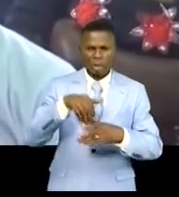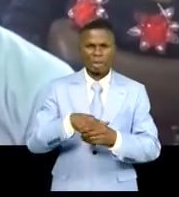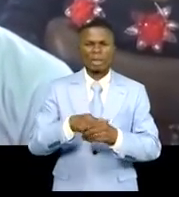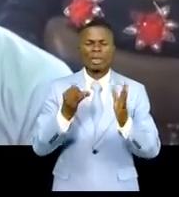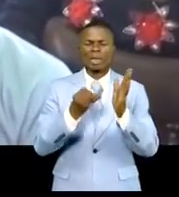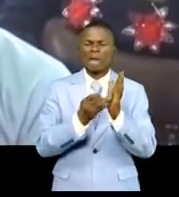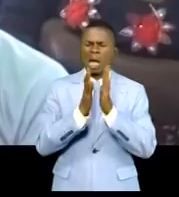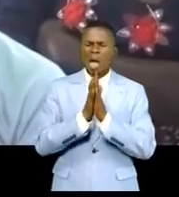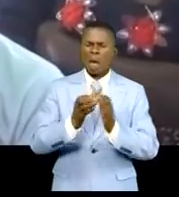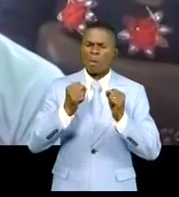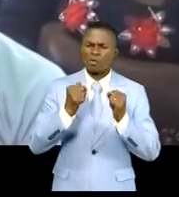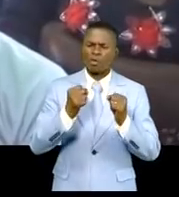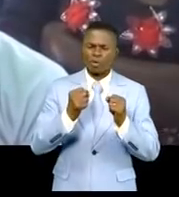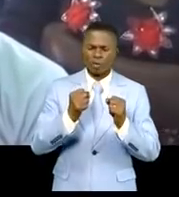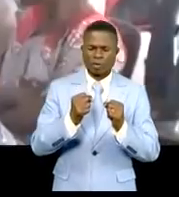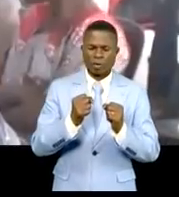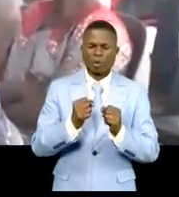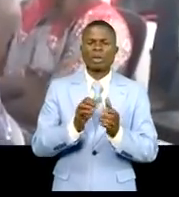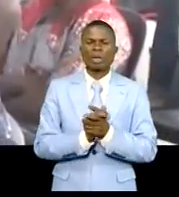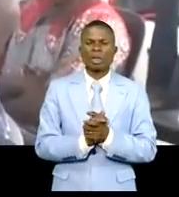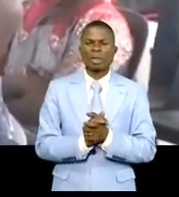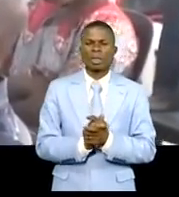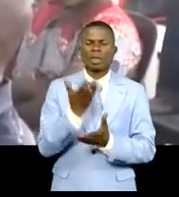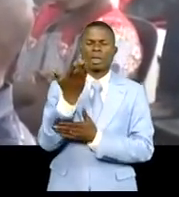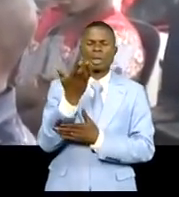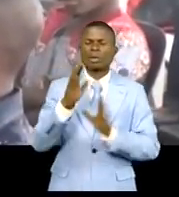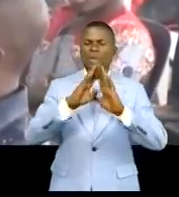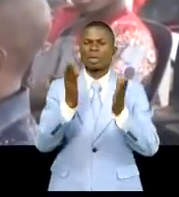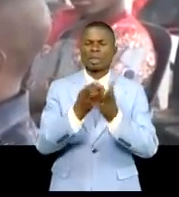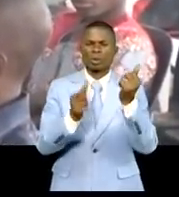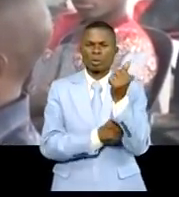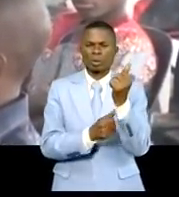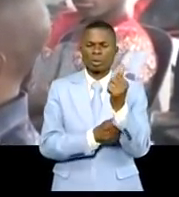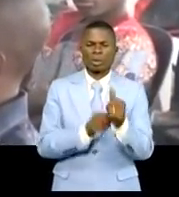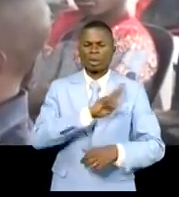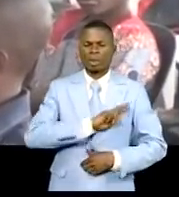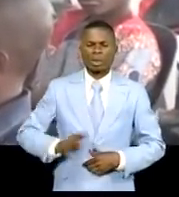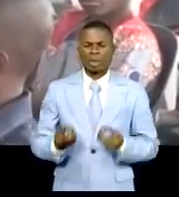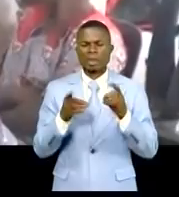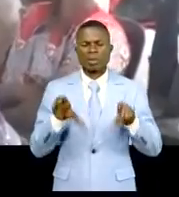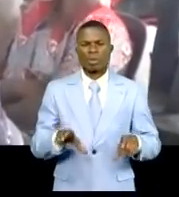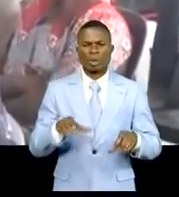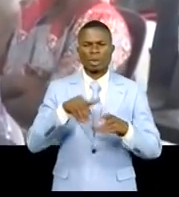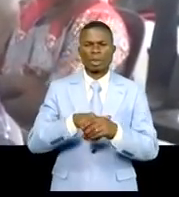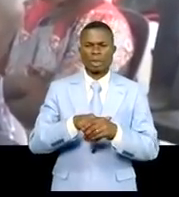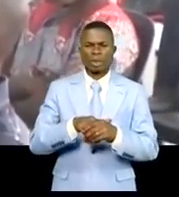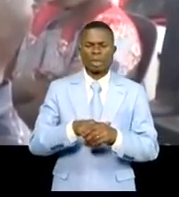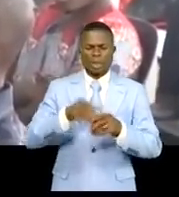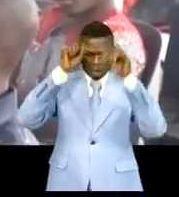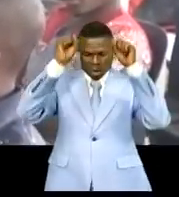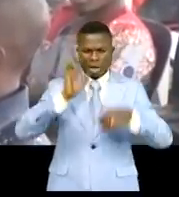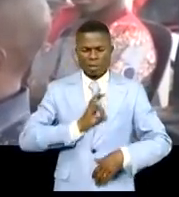de prière et recueillement. À l'unisson, le peuple de Dieu a recommandé la République démocratique du Congo, son chef de l'État et